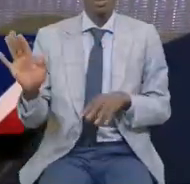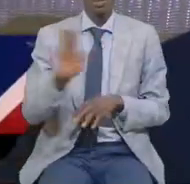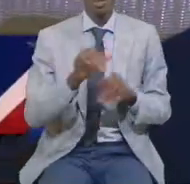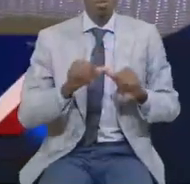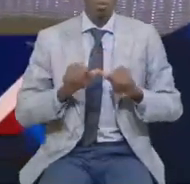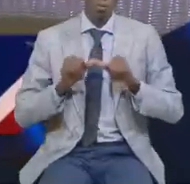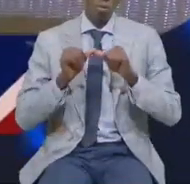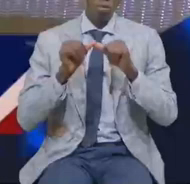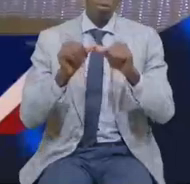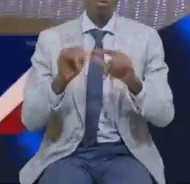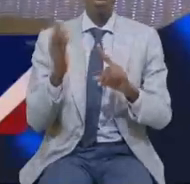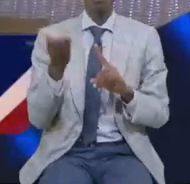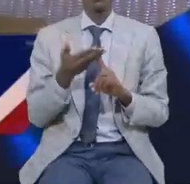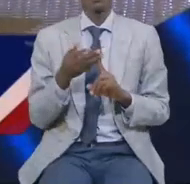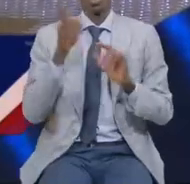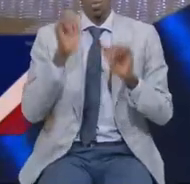la conviction